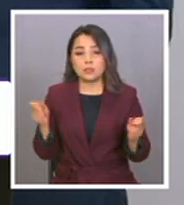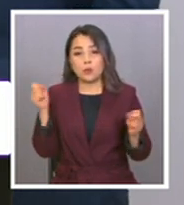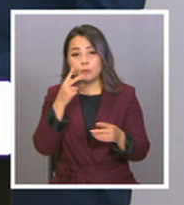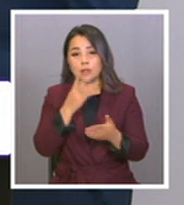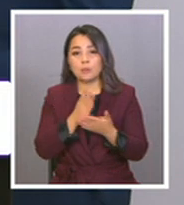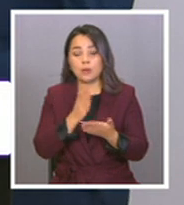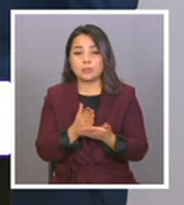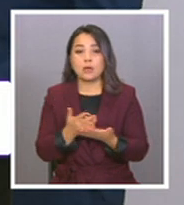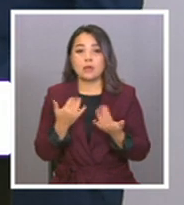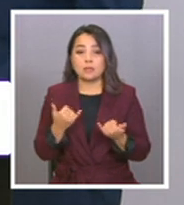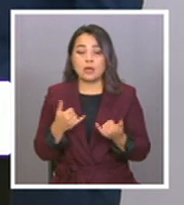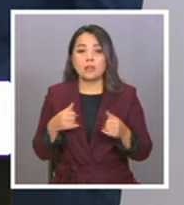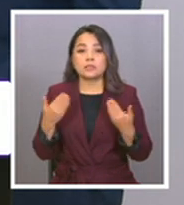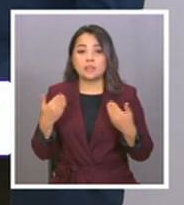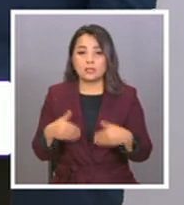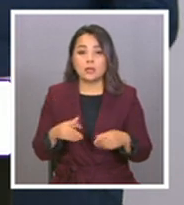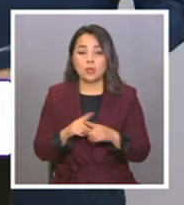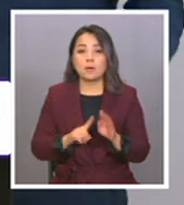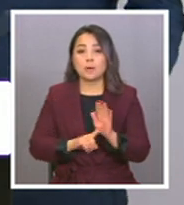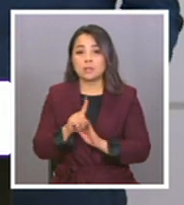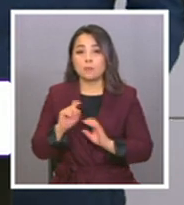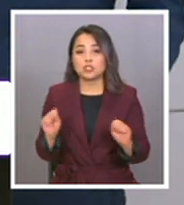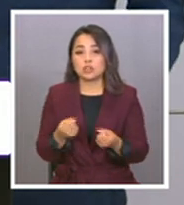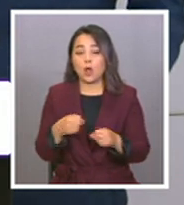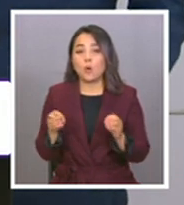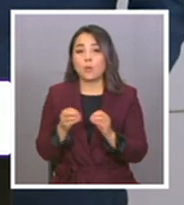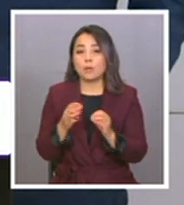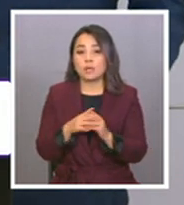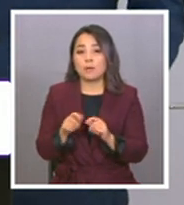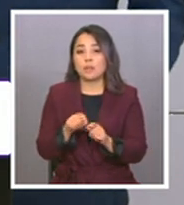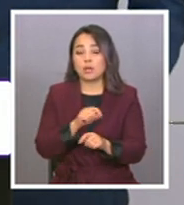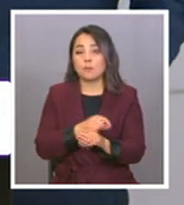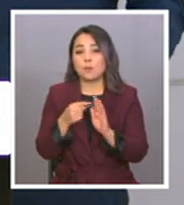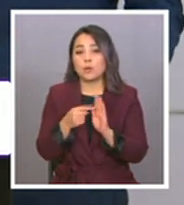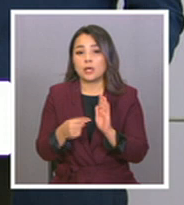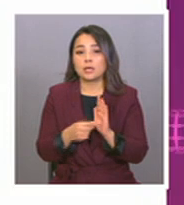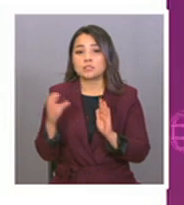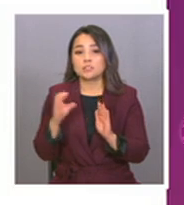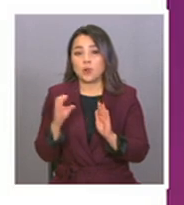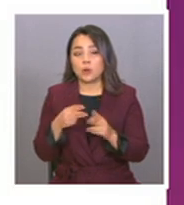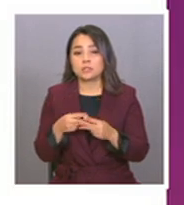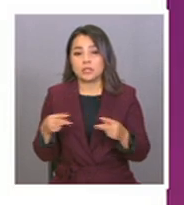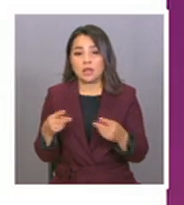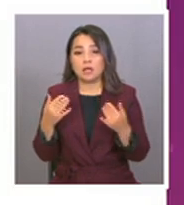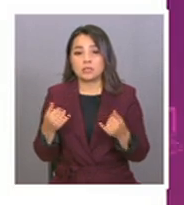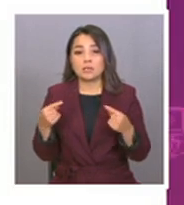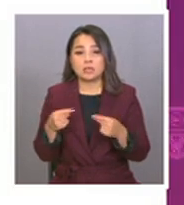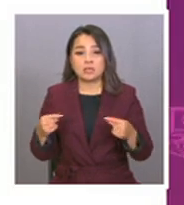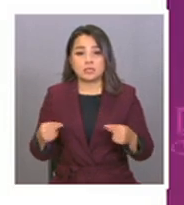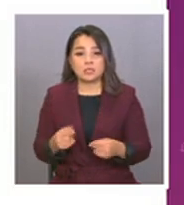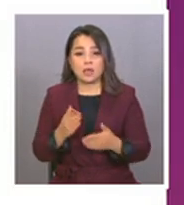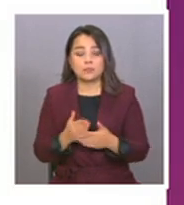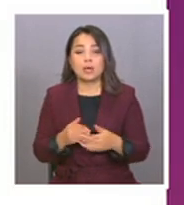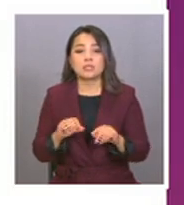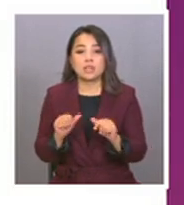Ал дененің бастапқы жылдамдығы 15 метр бөлінген секундқа тең екен. Сәйкесінше,